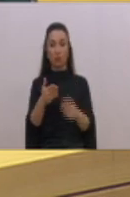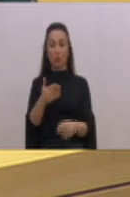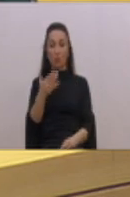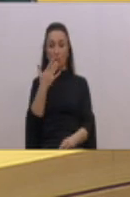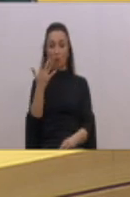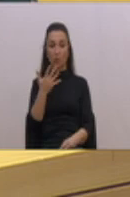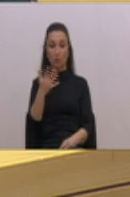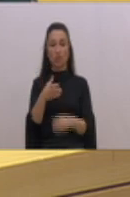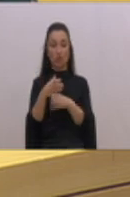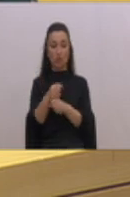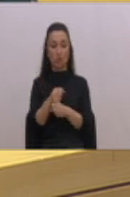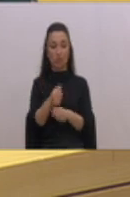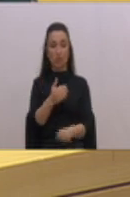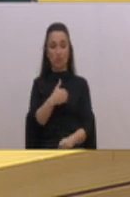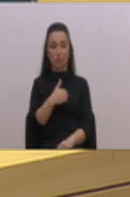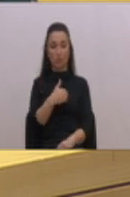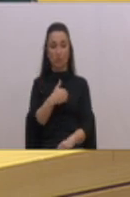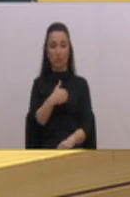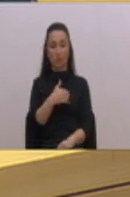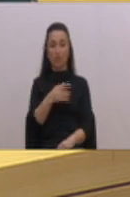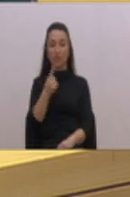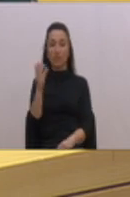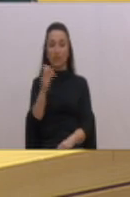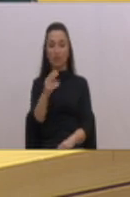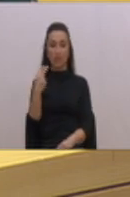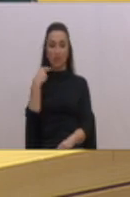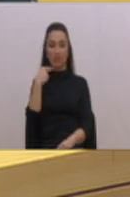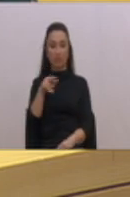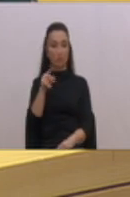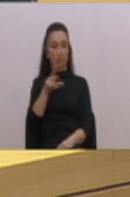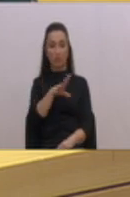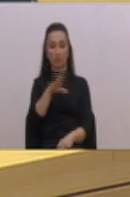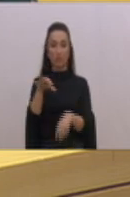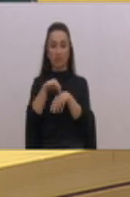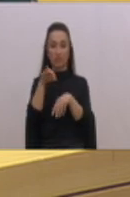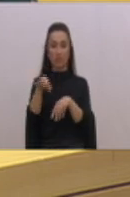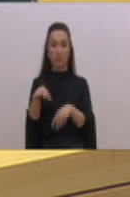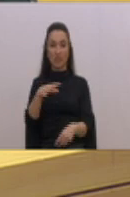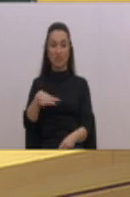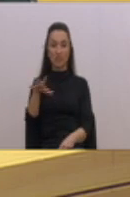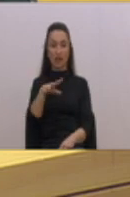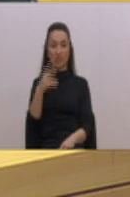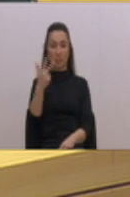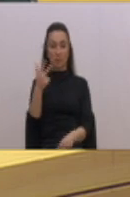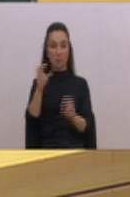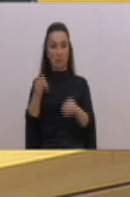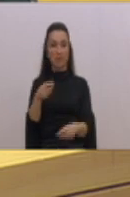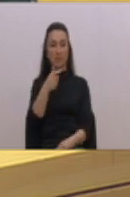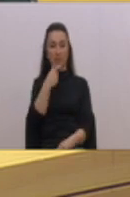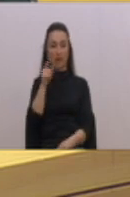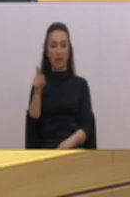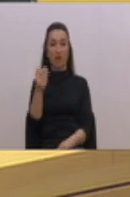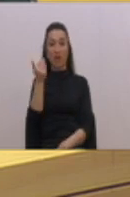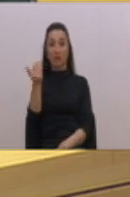პოლარიზების შემცირება გინდოდეთ, წამებით ციხეში არ გეყოლებოდათ საქართველოს მესამე პრეზიდენტის სააკაშვილი, რომელსაც